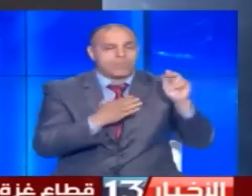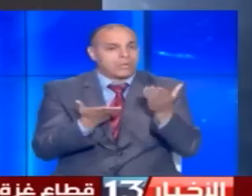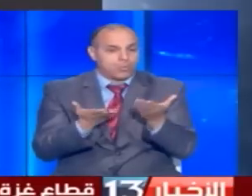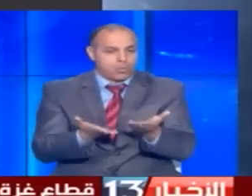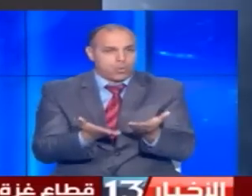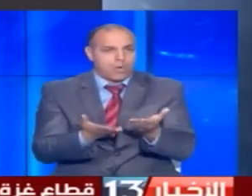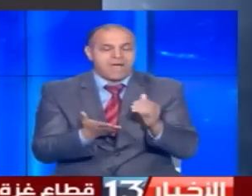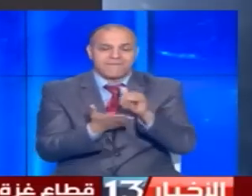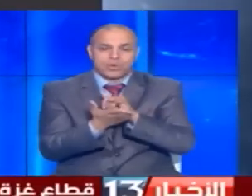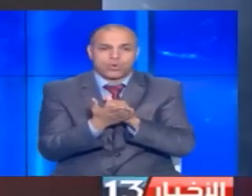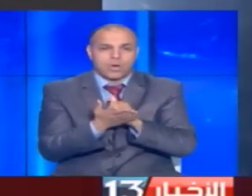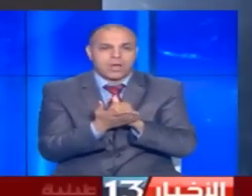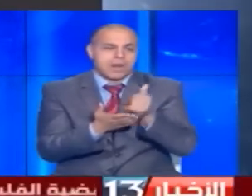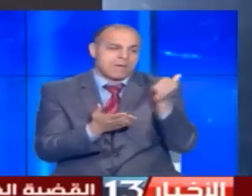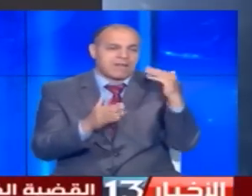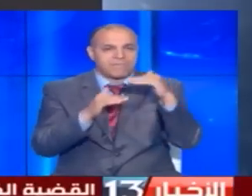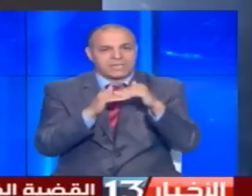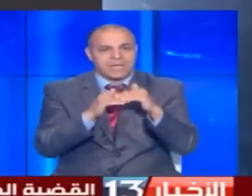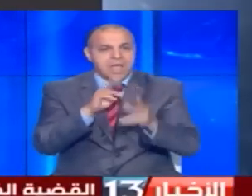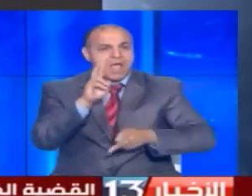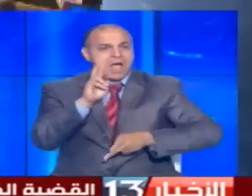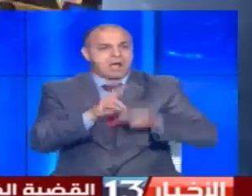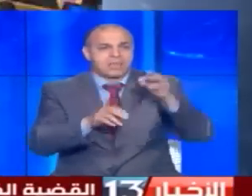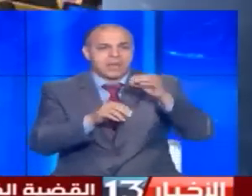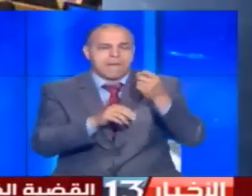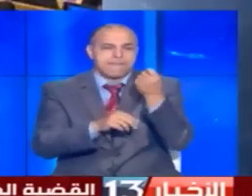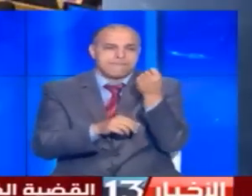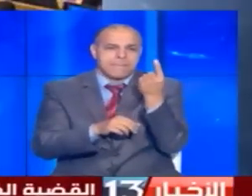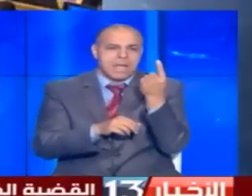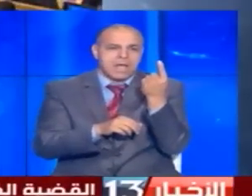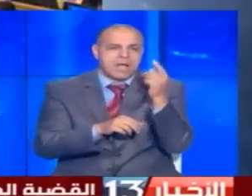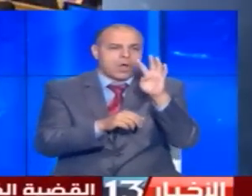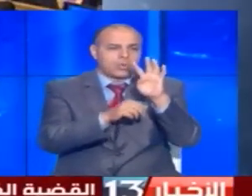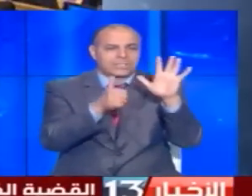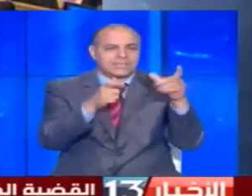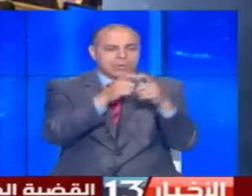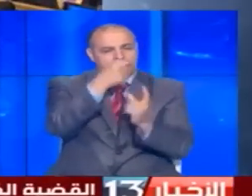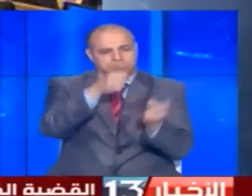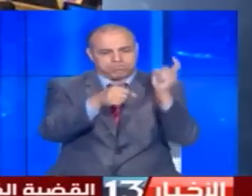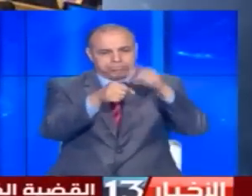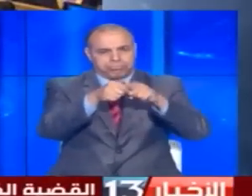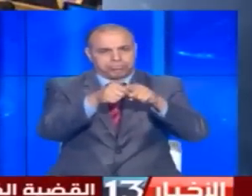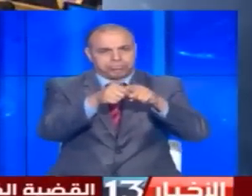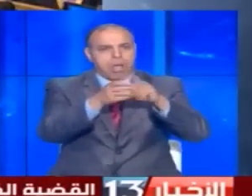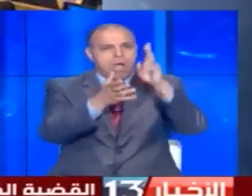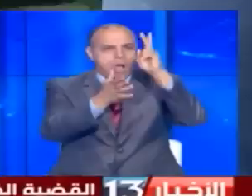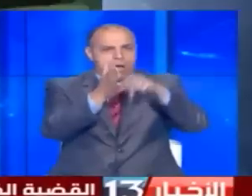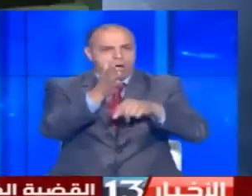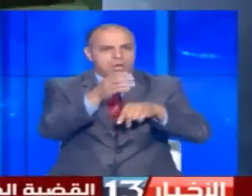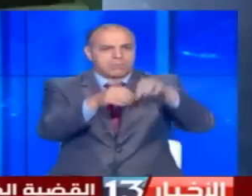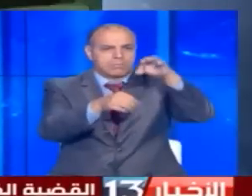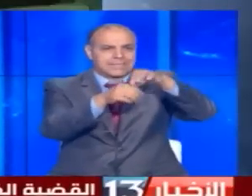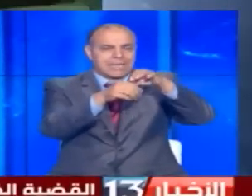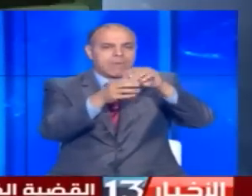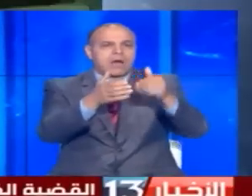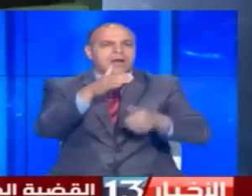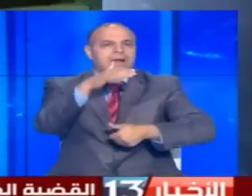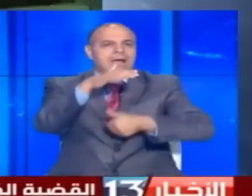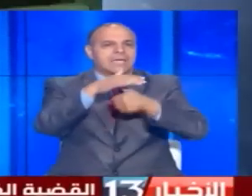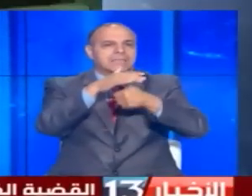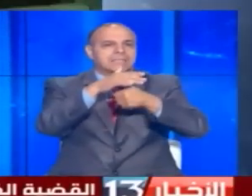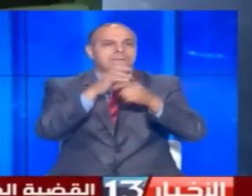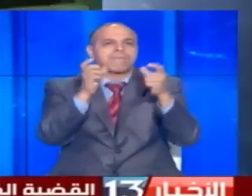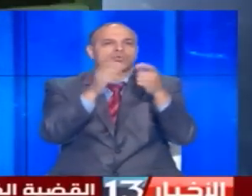المتحدة في نيويورك الليلة الماضية بأغلبية 146 دولة لصالح قرار انتخاب فلسطين رئيسة